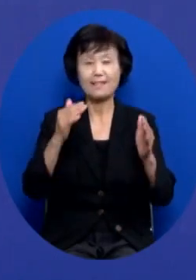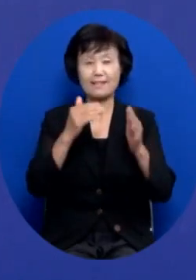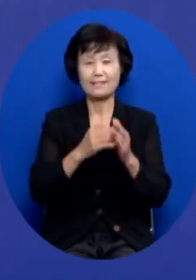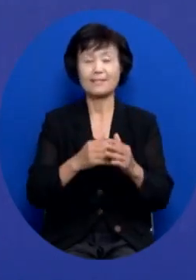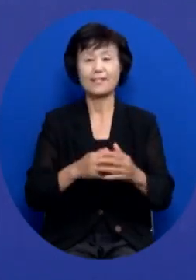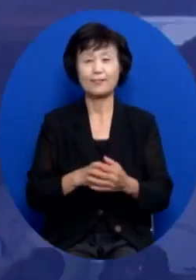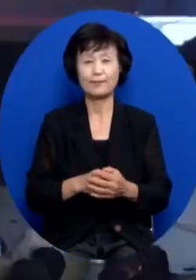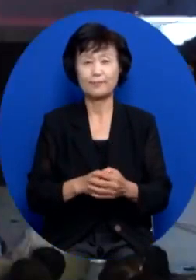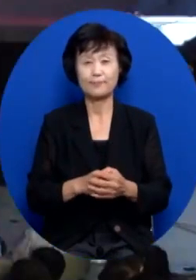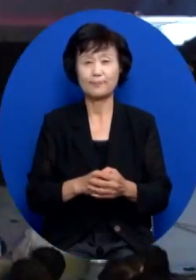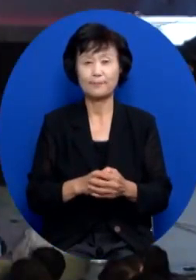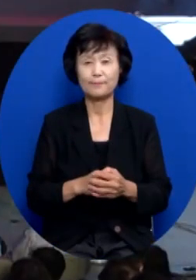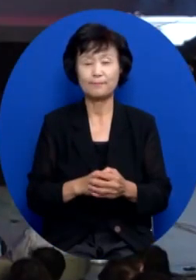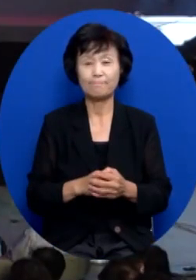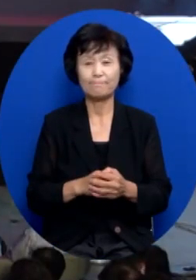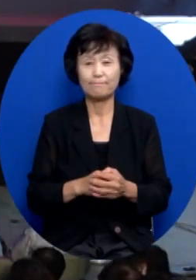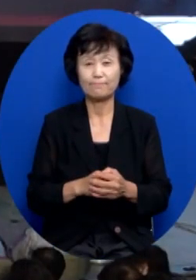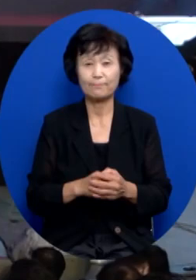성류했습니다.